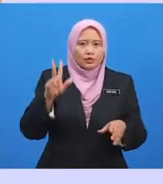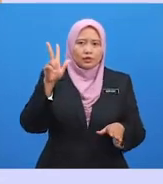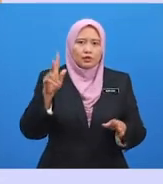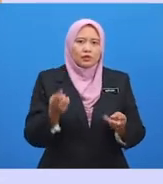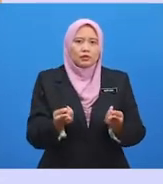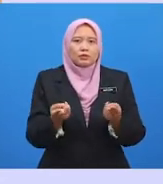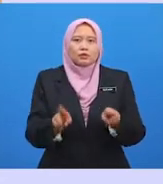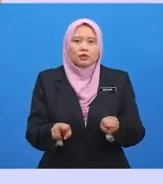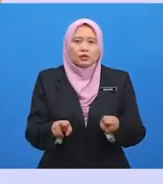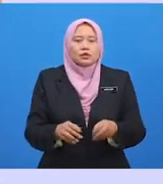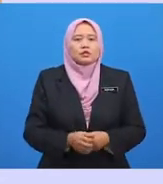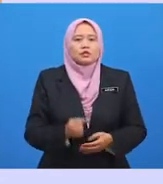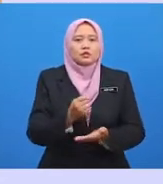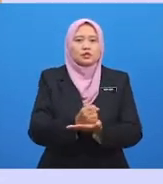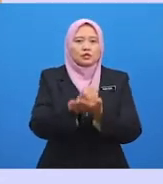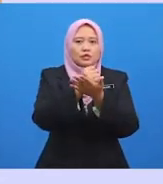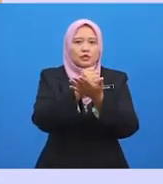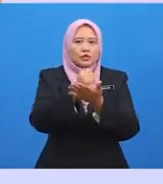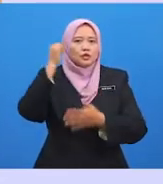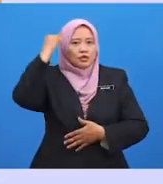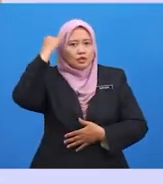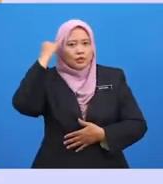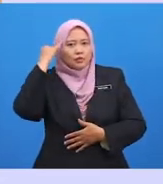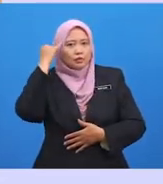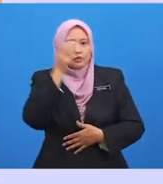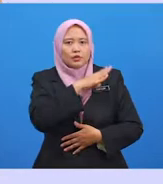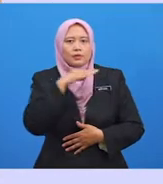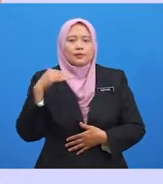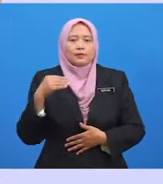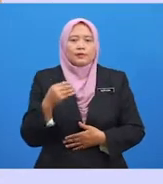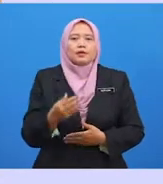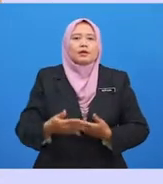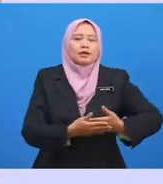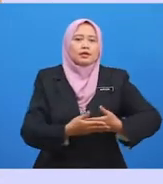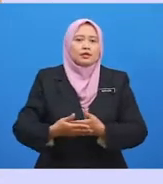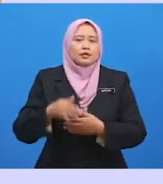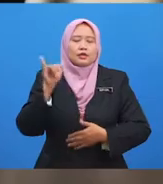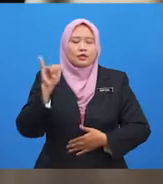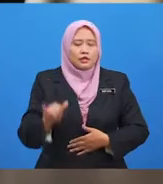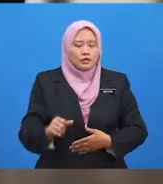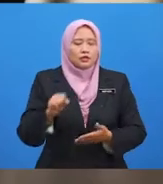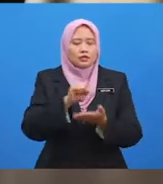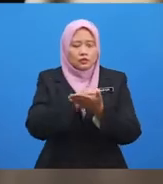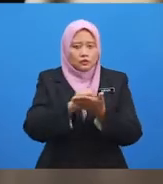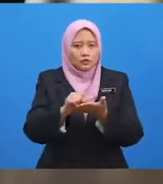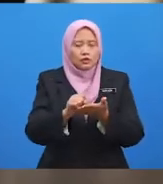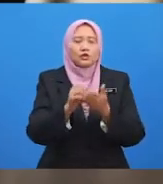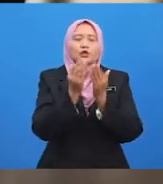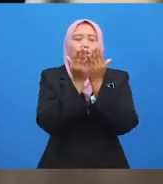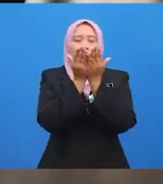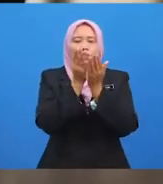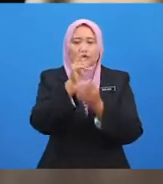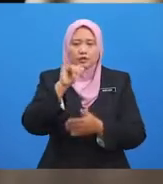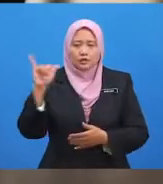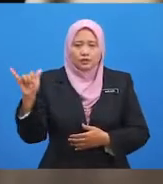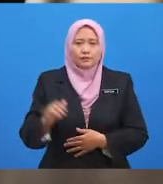dimanfaatkan dengannya dan anak yang shaleh yang mendoakannya dapat dipahami daripada